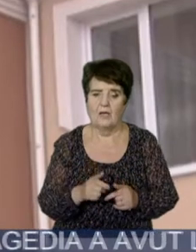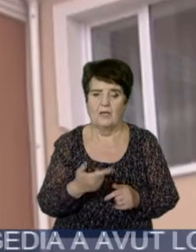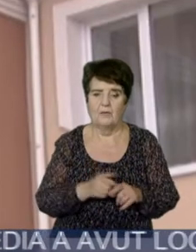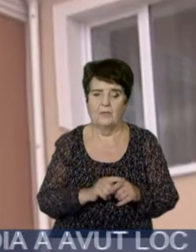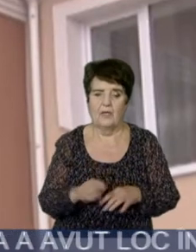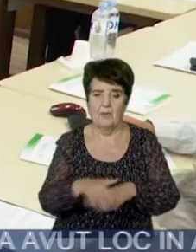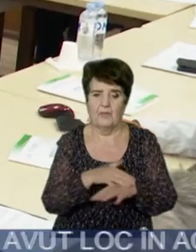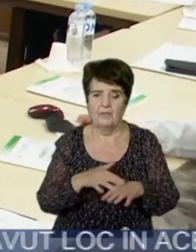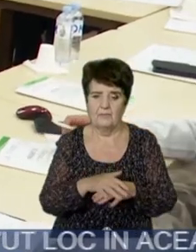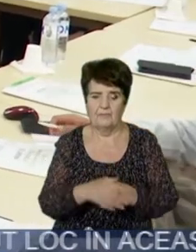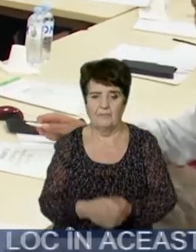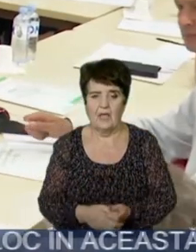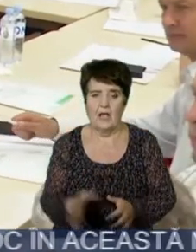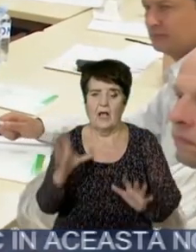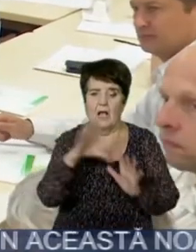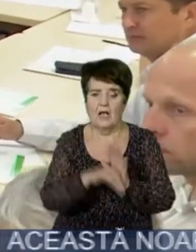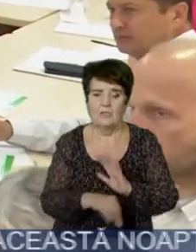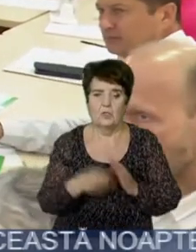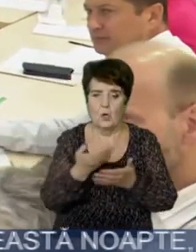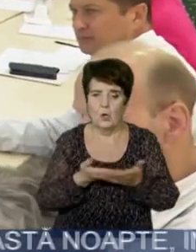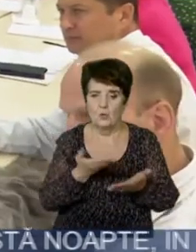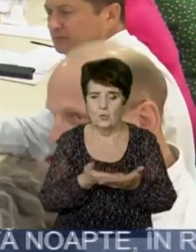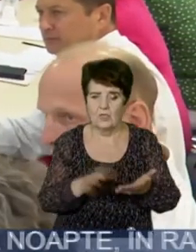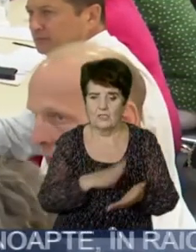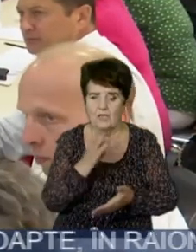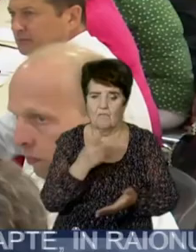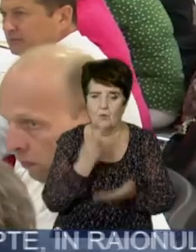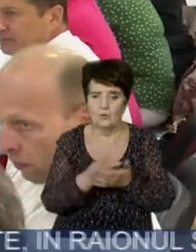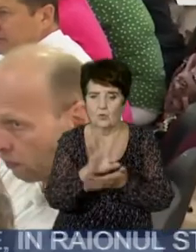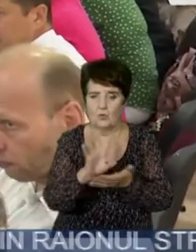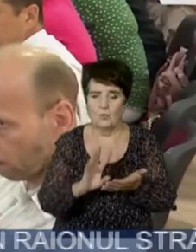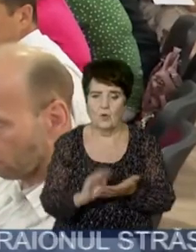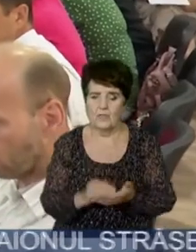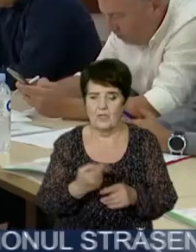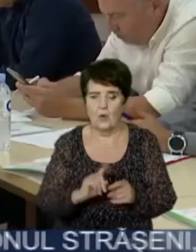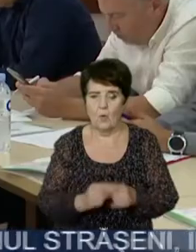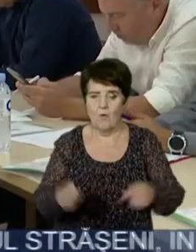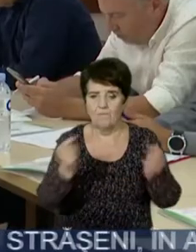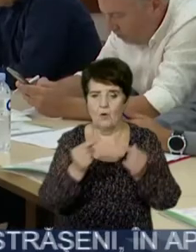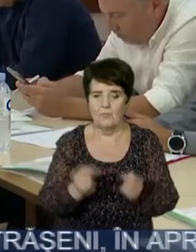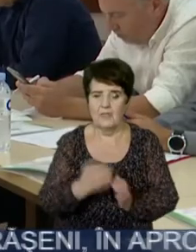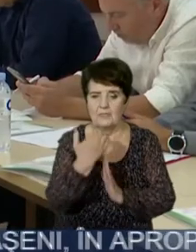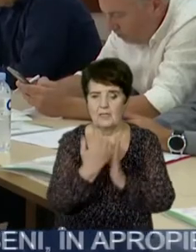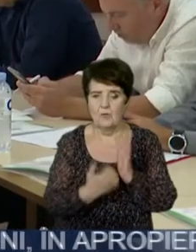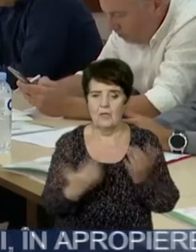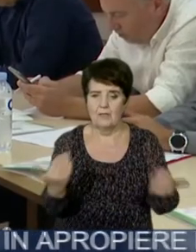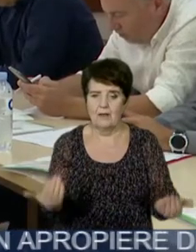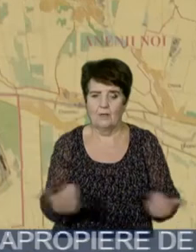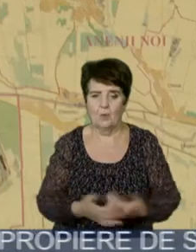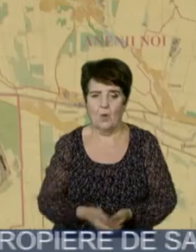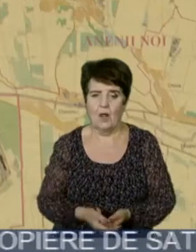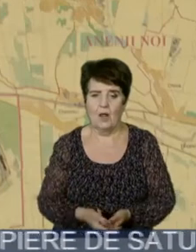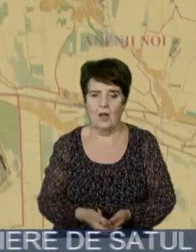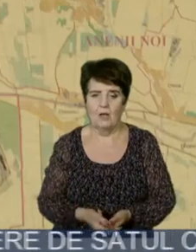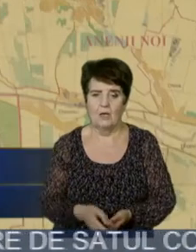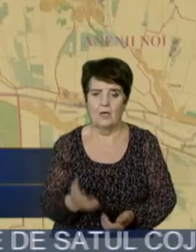piața imobiliară. În cadrul consultărilor a fost prezentat un model de evaluare în conformitate cu standardele actuale. În momentul de față,